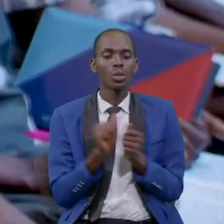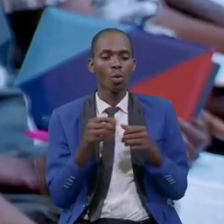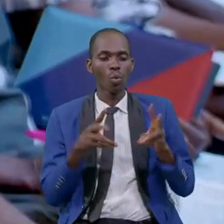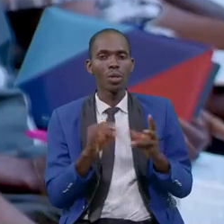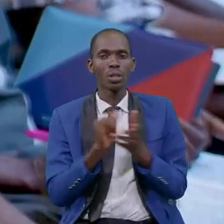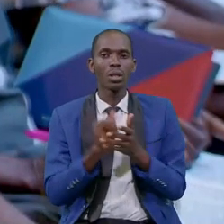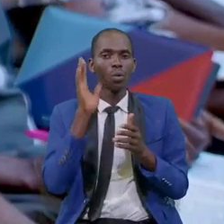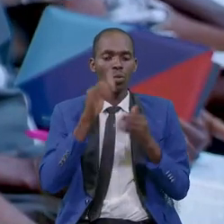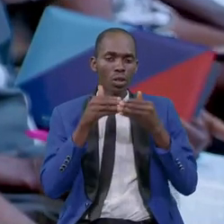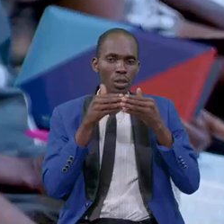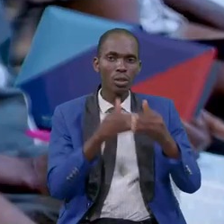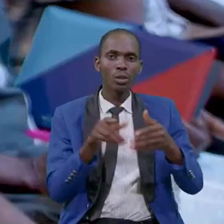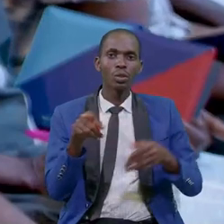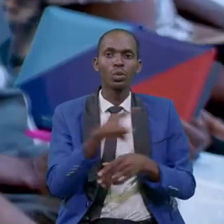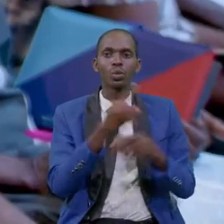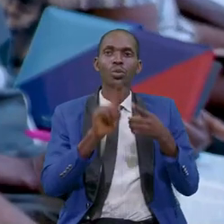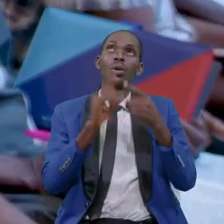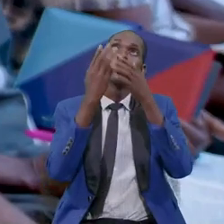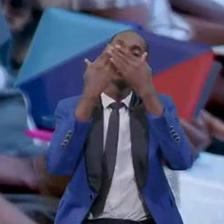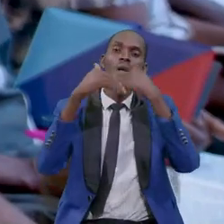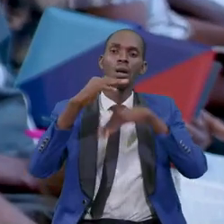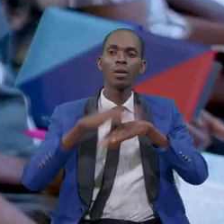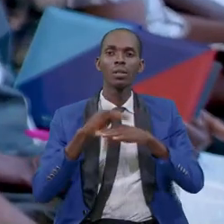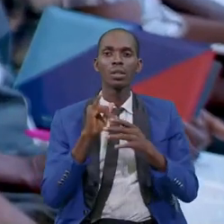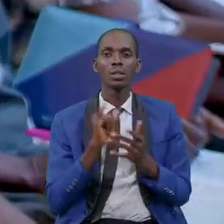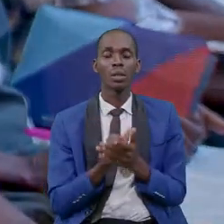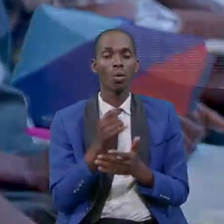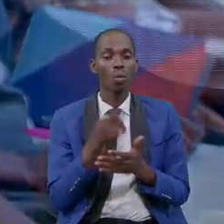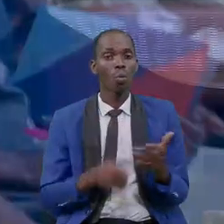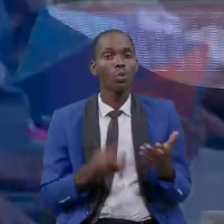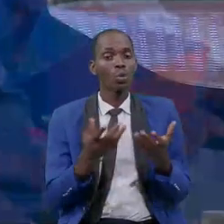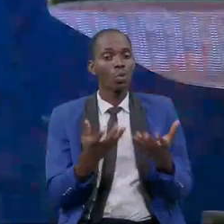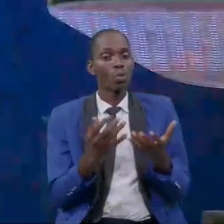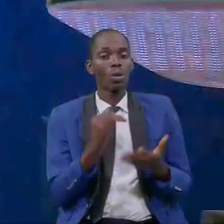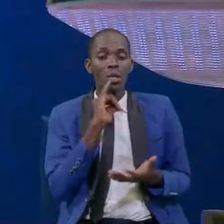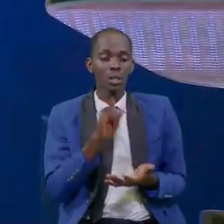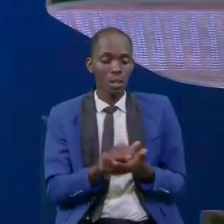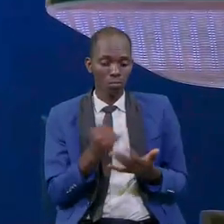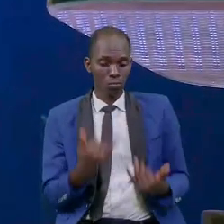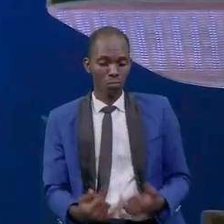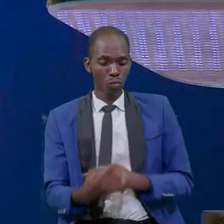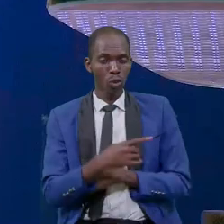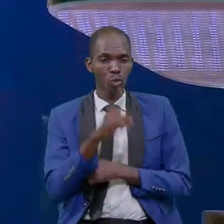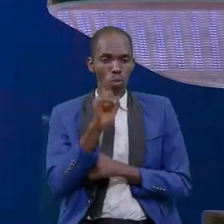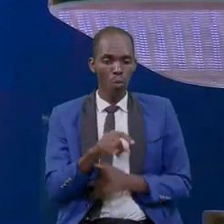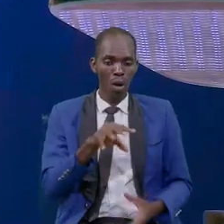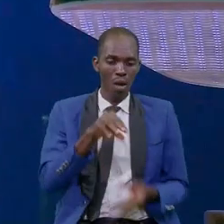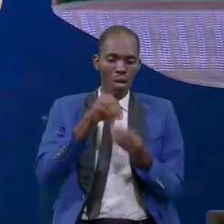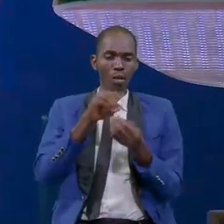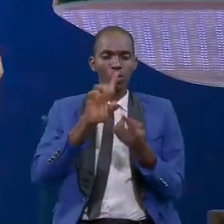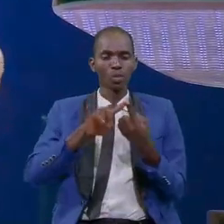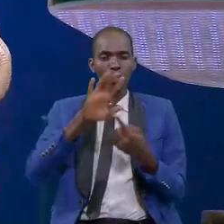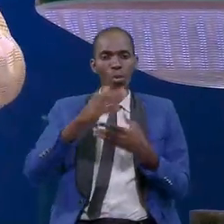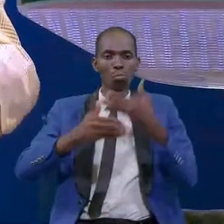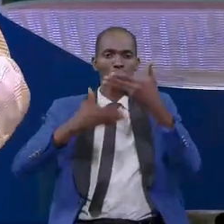conduit vers le ciel, le pas qui vous conduit vers le ciel. Que ce que vous voulez, c'est que, alors aujourd'hui, je dois ajouter